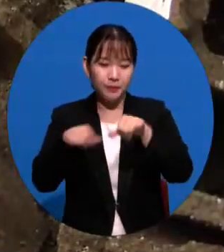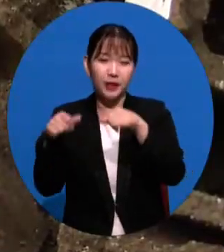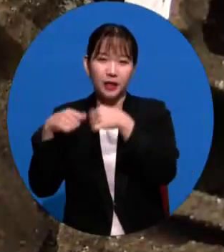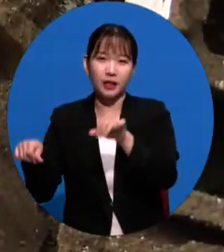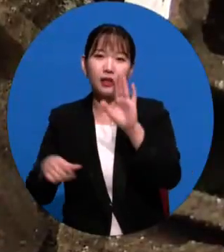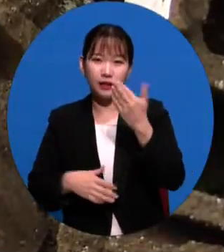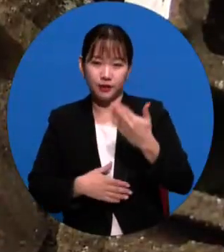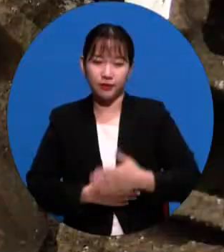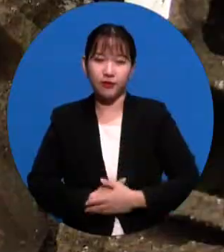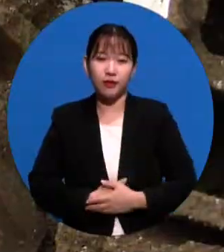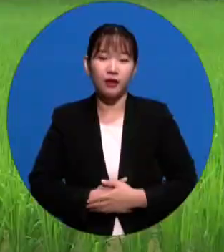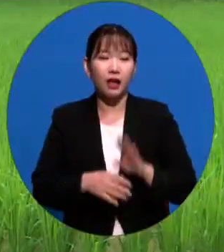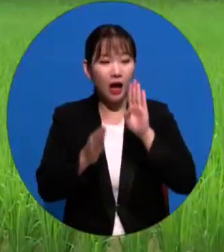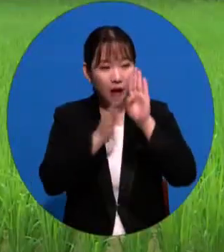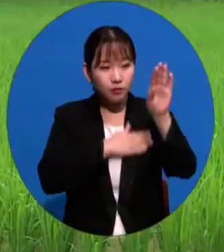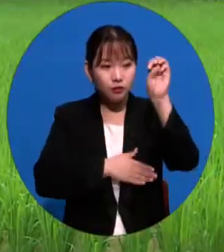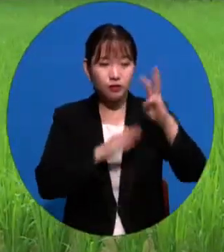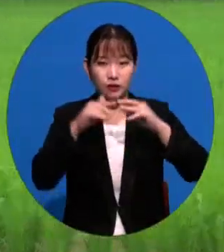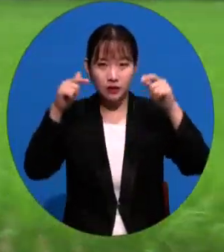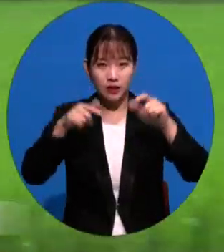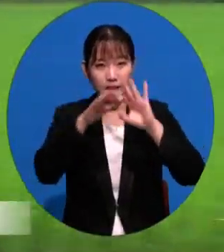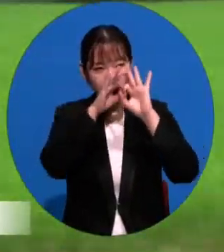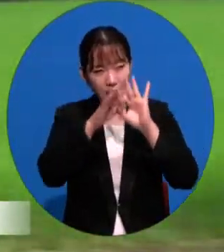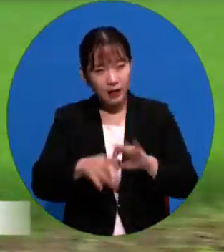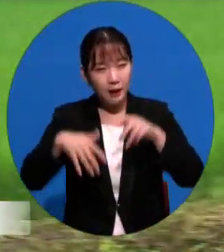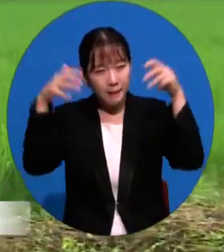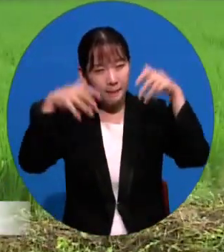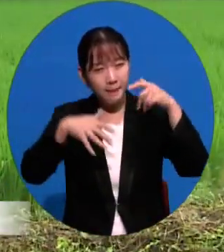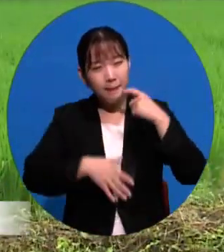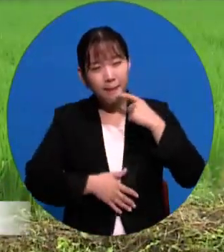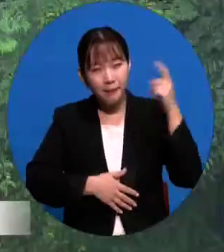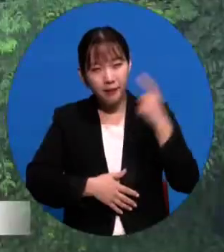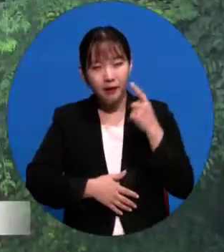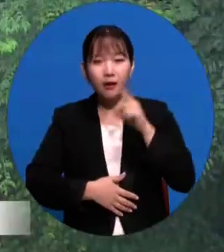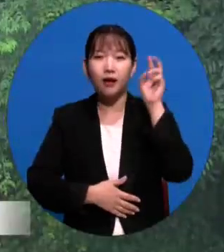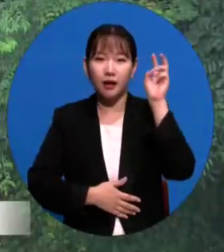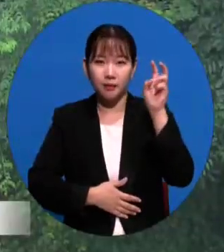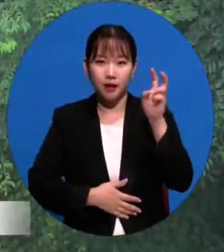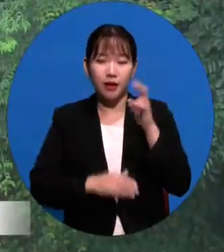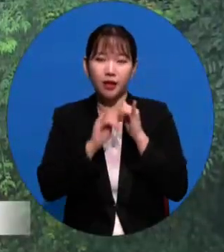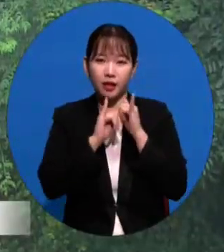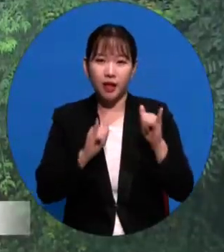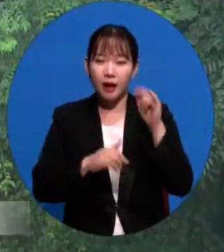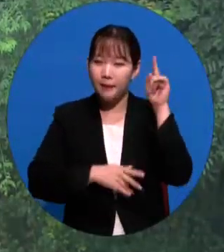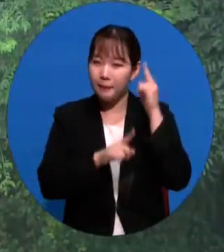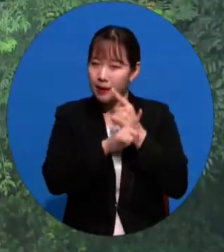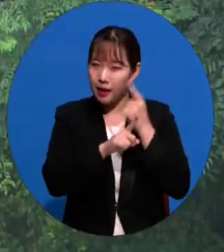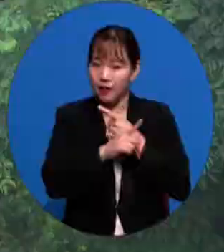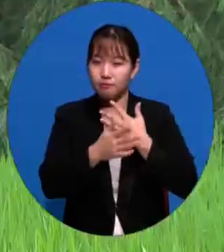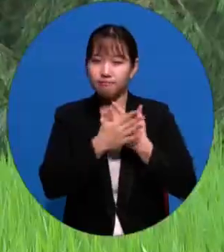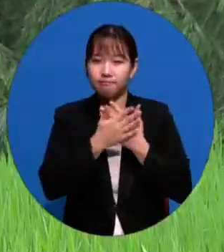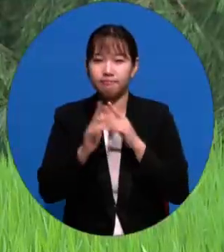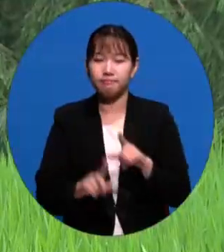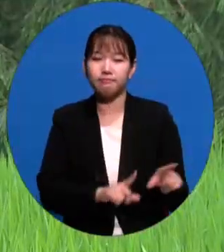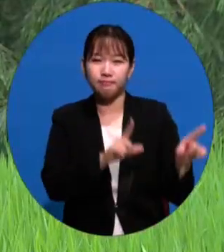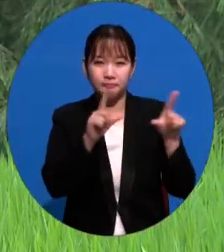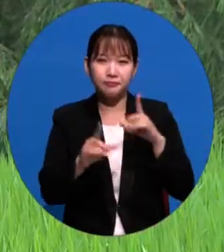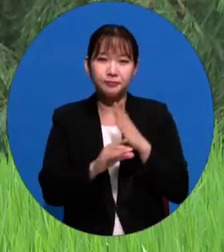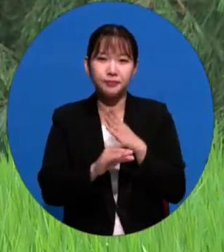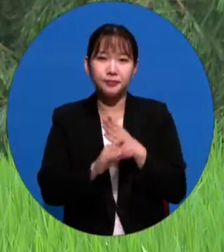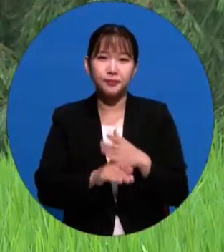파손됐습니다. 앞으로 광주 전남에 계속 많은 비가 내릴 것으로 예보돼 주민들은 매일매일 불안한 하루를 보내고